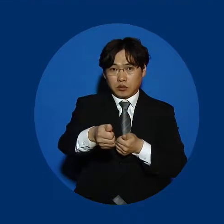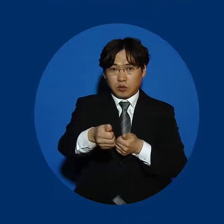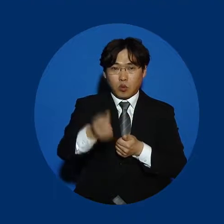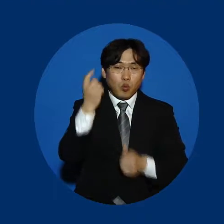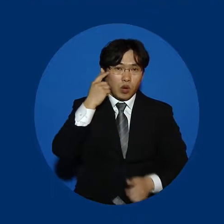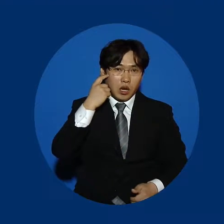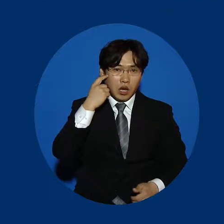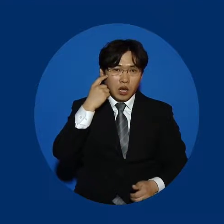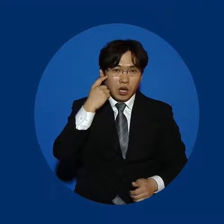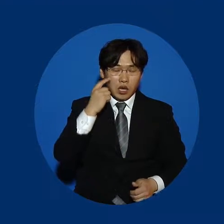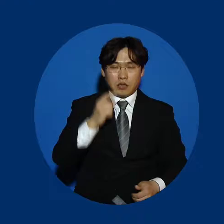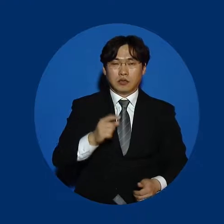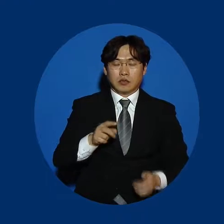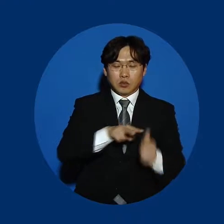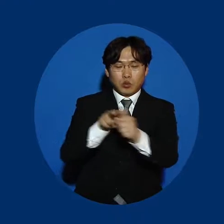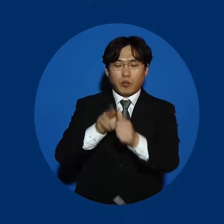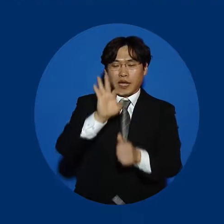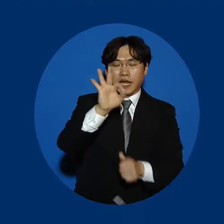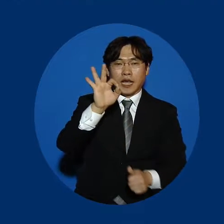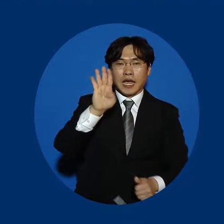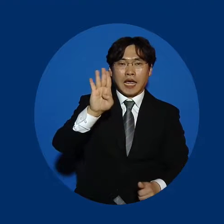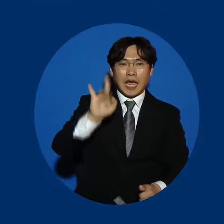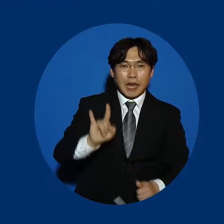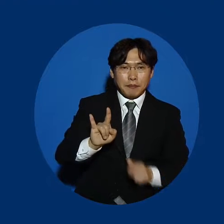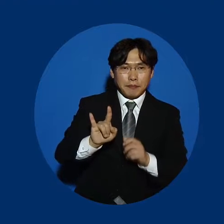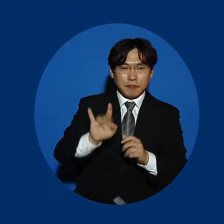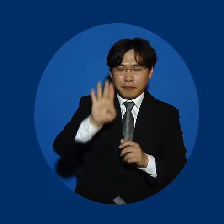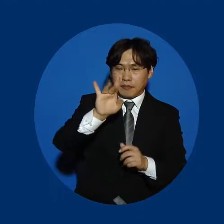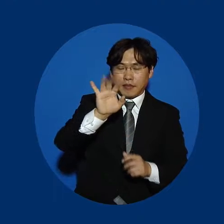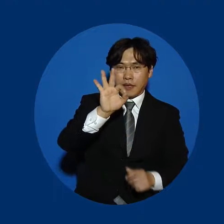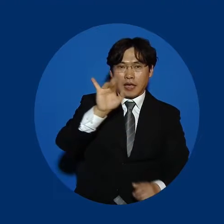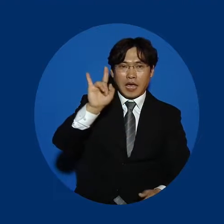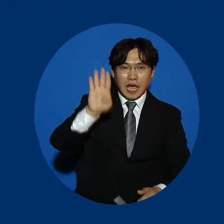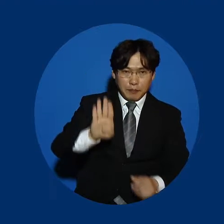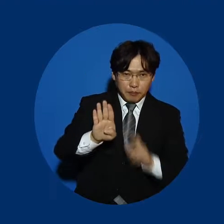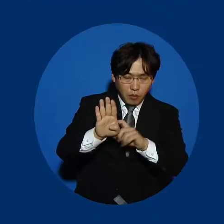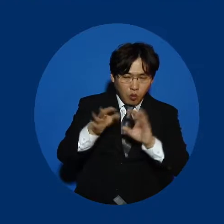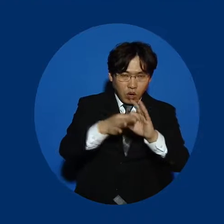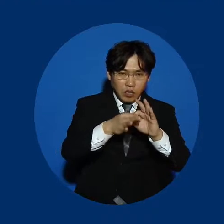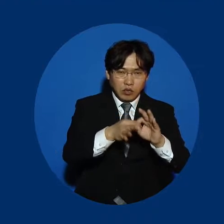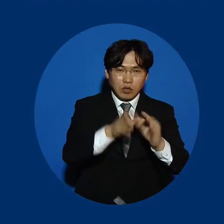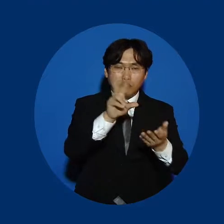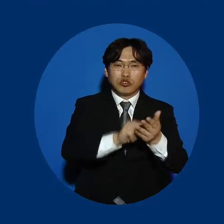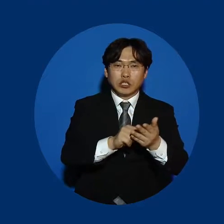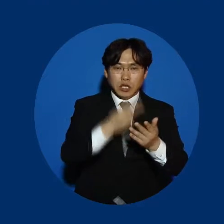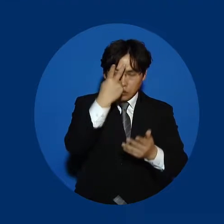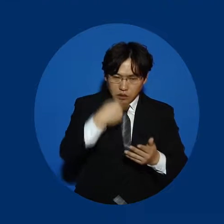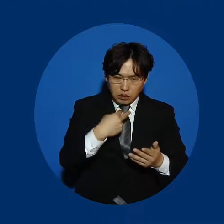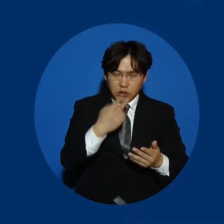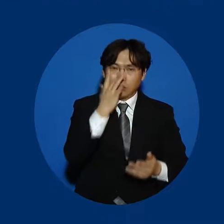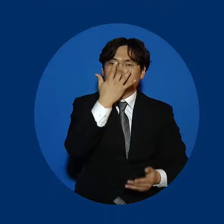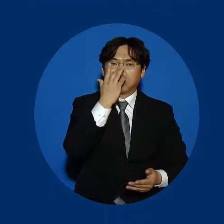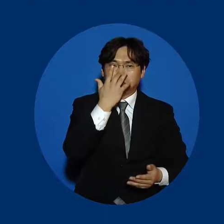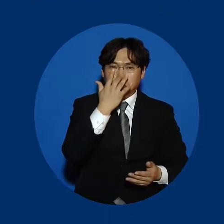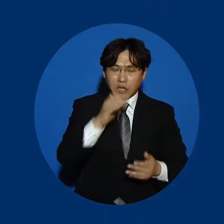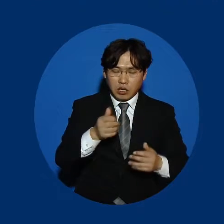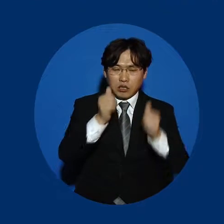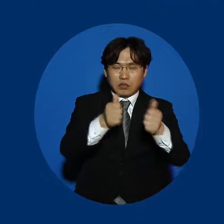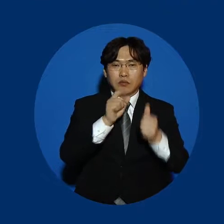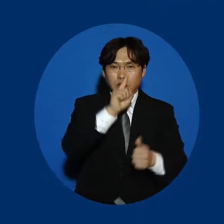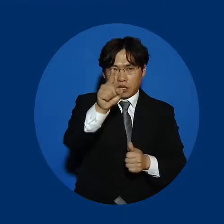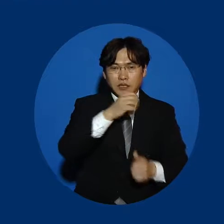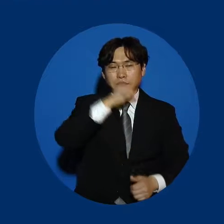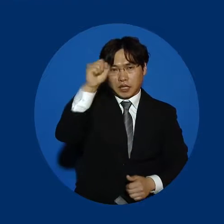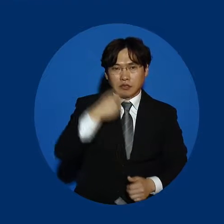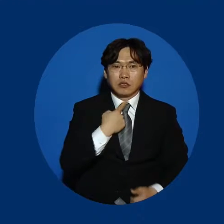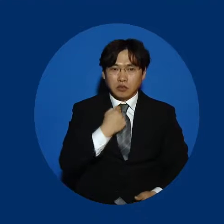쇼핑몰이라든가 앱에 대한 접근성 문제도 계속 논의가 되고 있는데 이런 문제도 개선이 돼야 되고, 키오스크 문제도 사실 공공성 중심으로